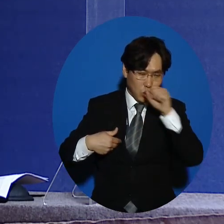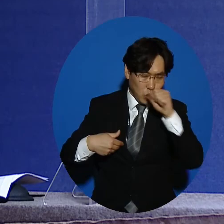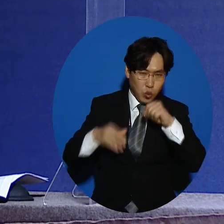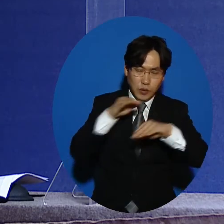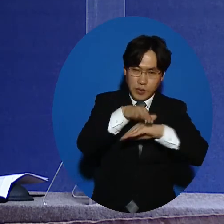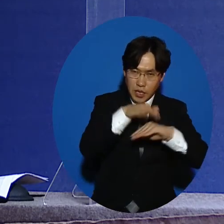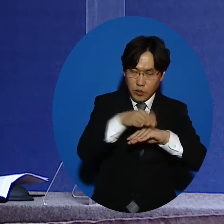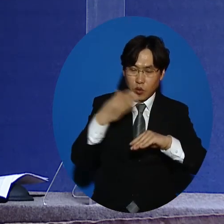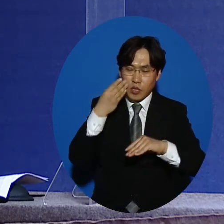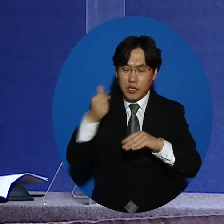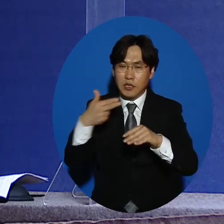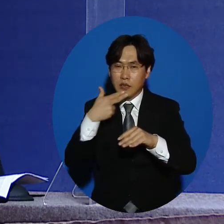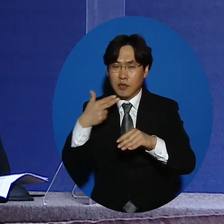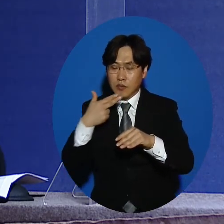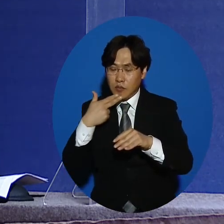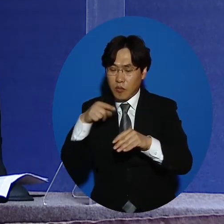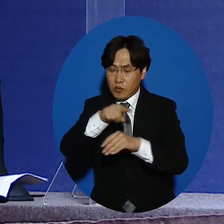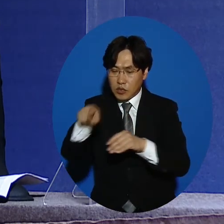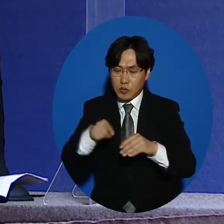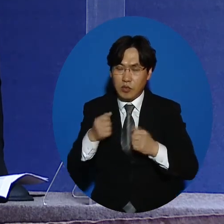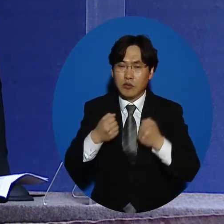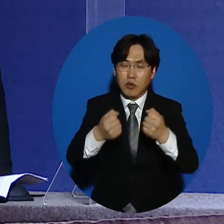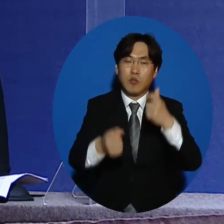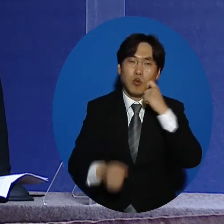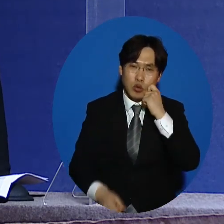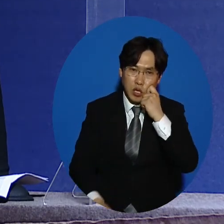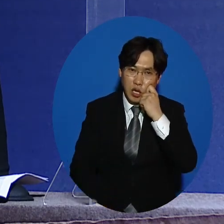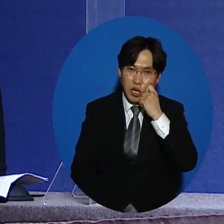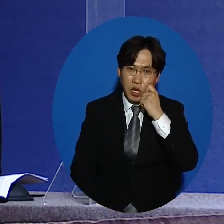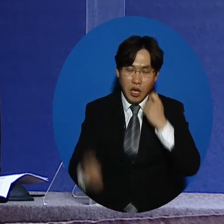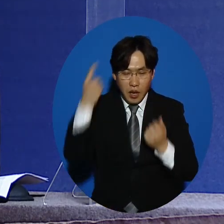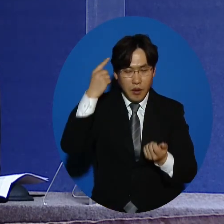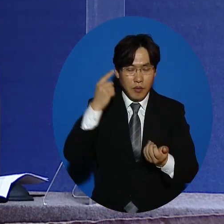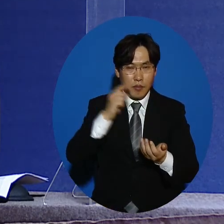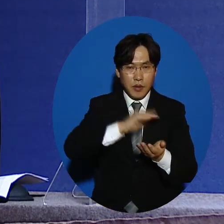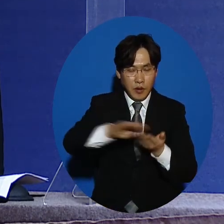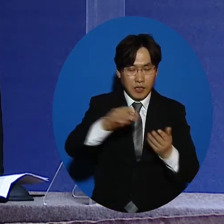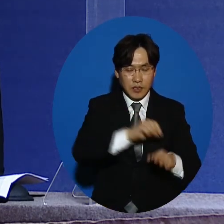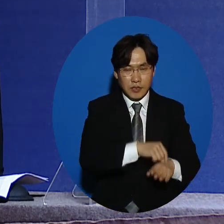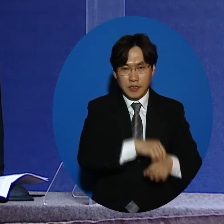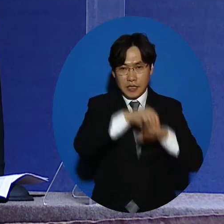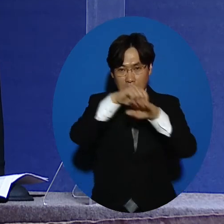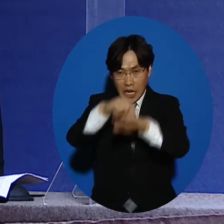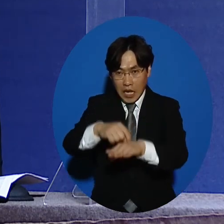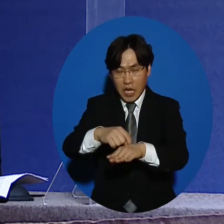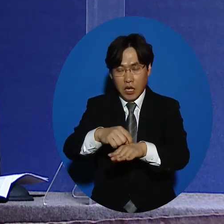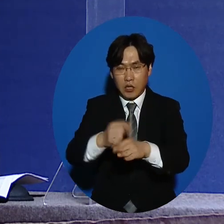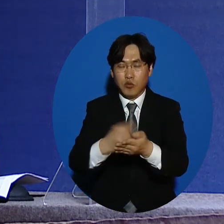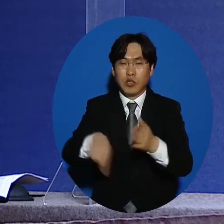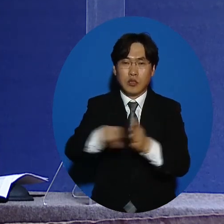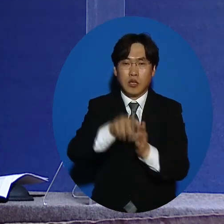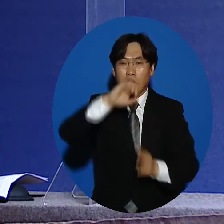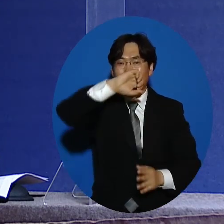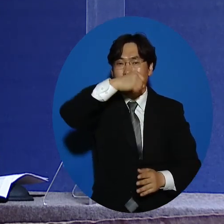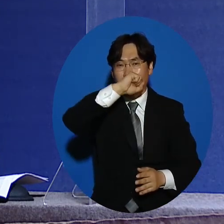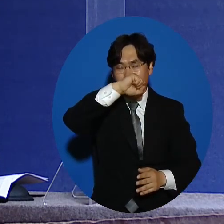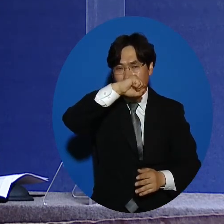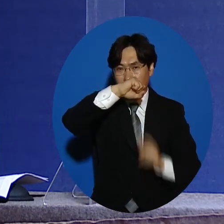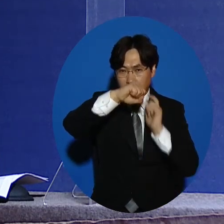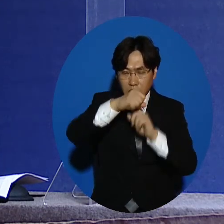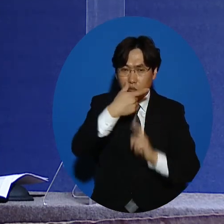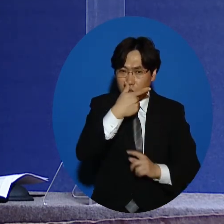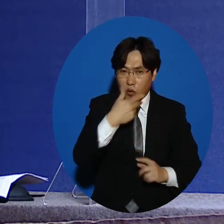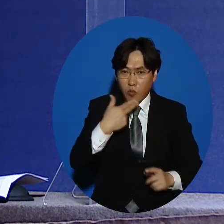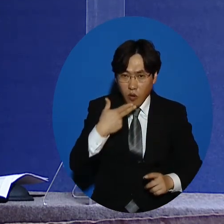아무리 하고 평창의 어떤 평화 정신을 기리자고 아무리 그래도 예산이 뒷받침돼야